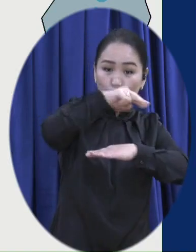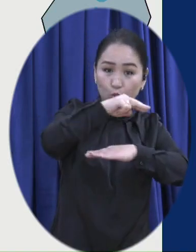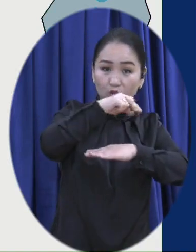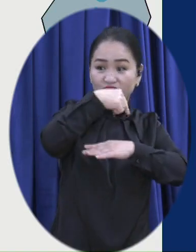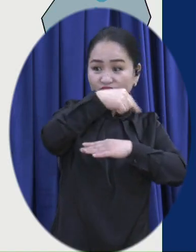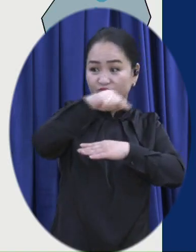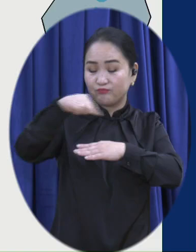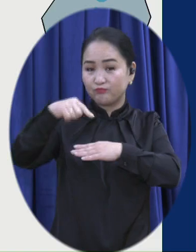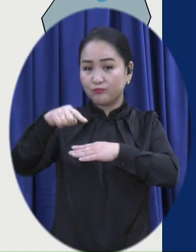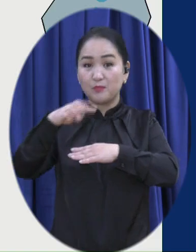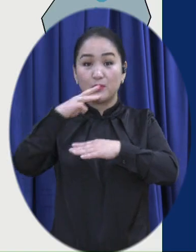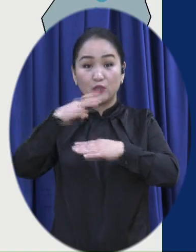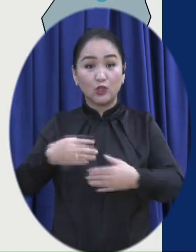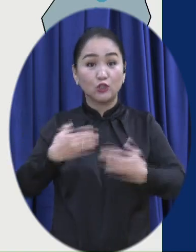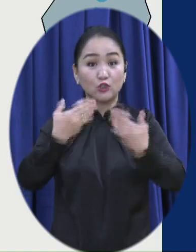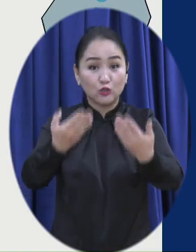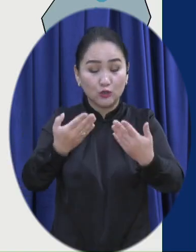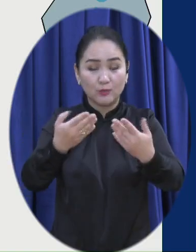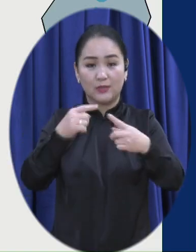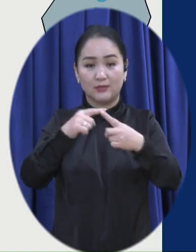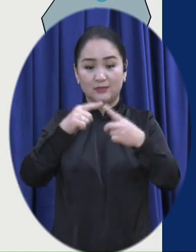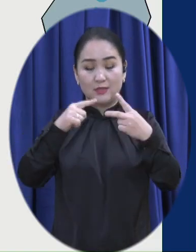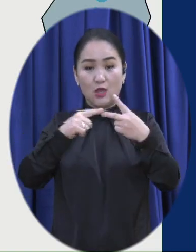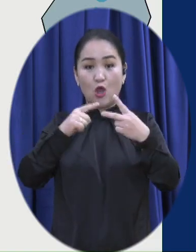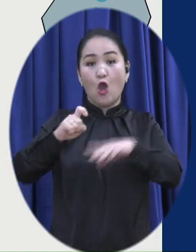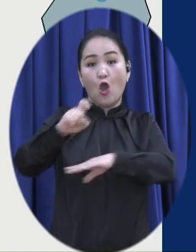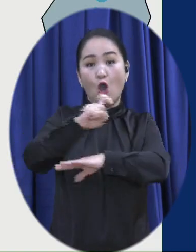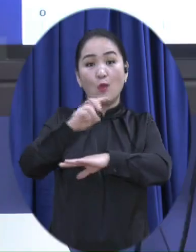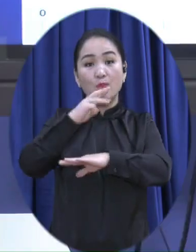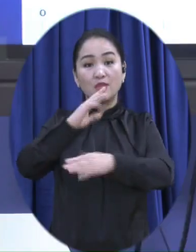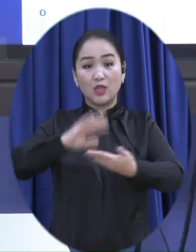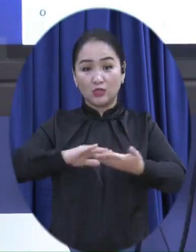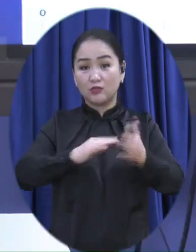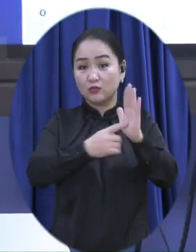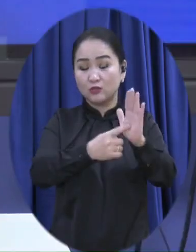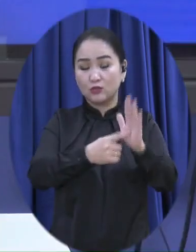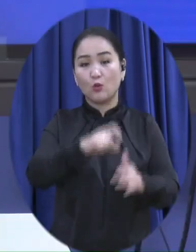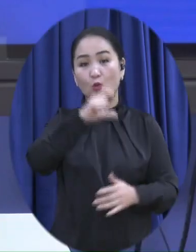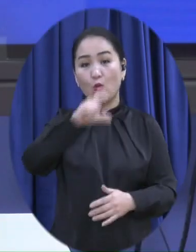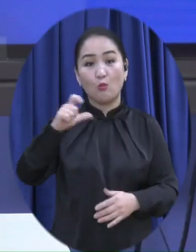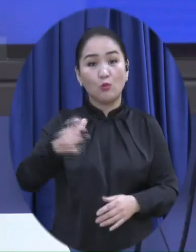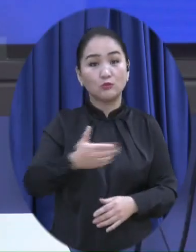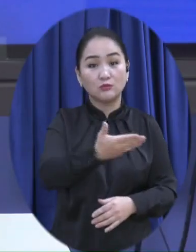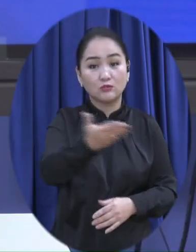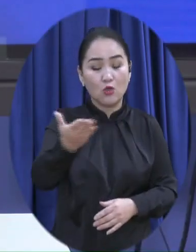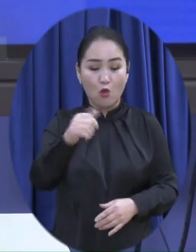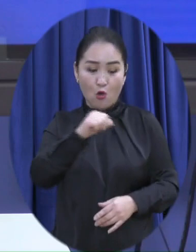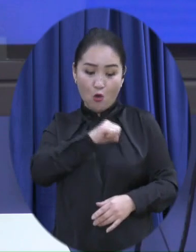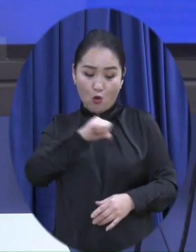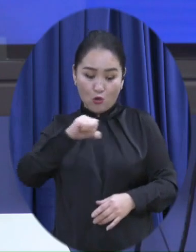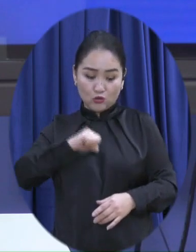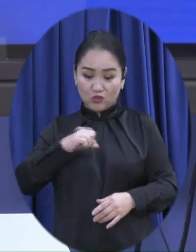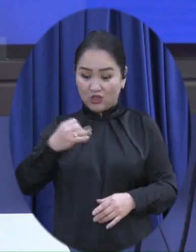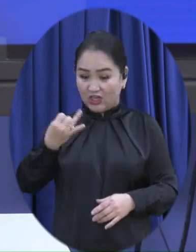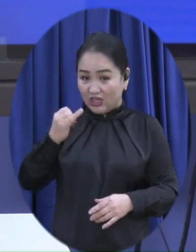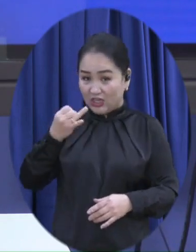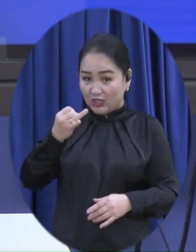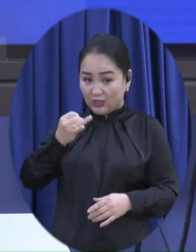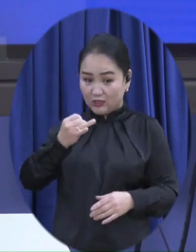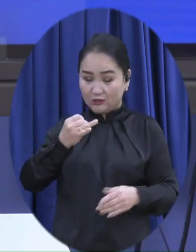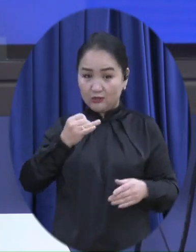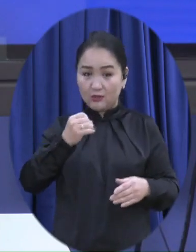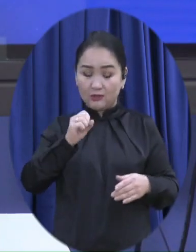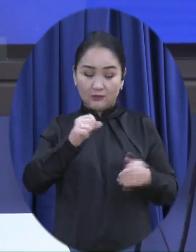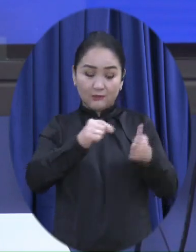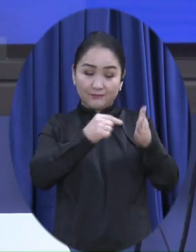хэлж өгөх зэрэгцээгээр бас хороогоор нь танилцуулж байгаа. За хүмүүсийн өөрсдийнх нь паспортын хаяг, оршин суудаг